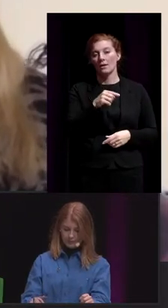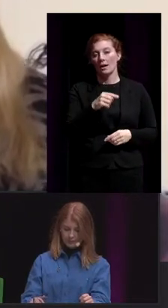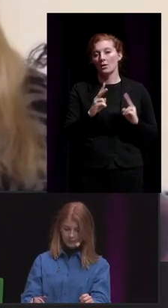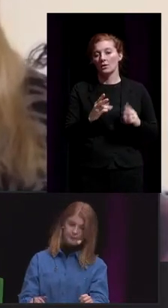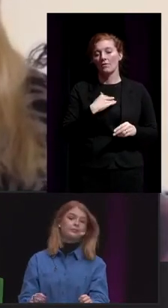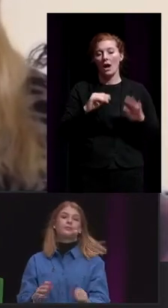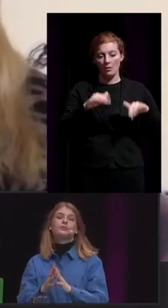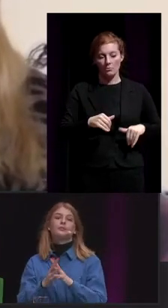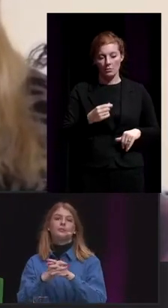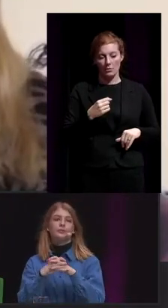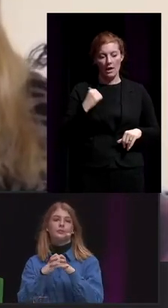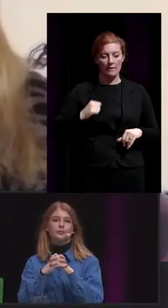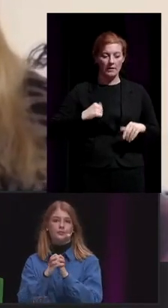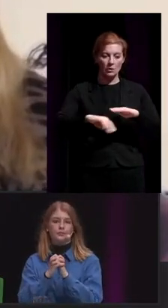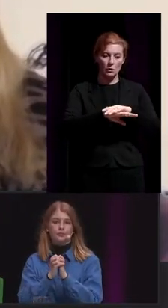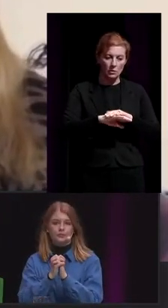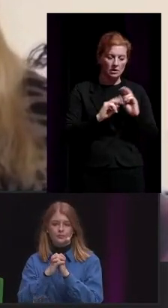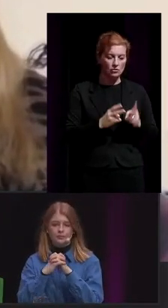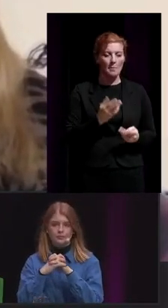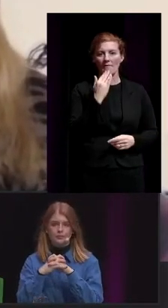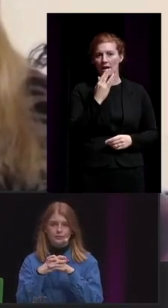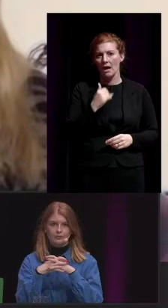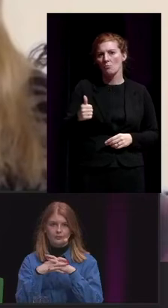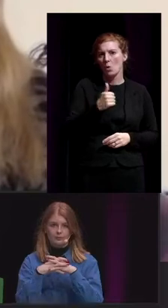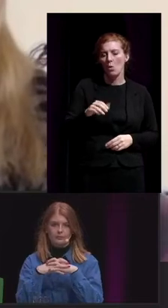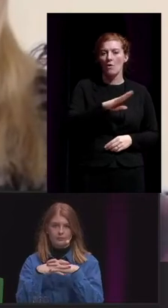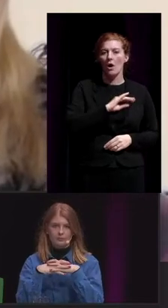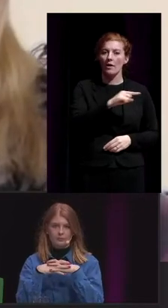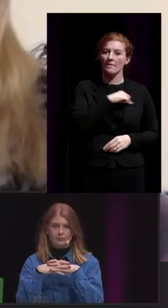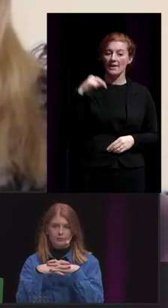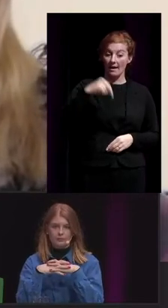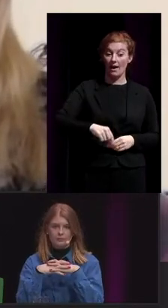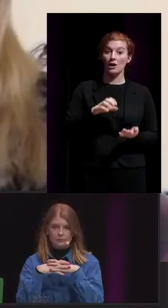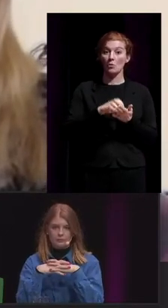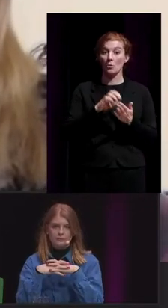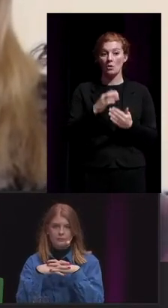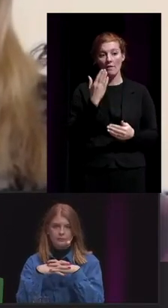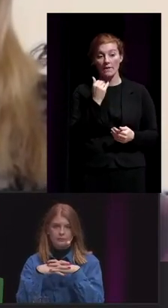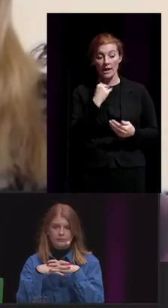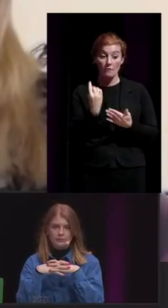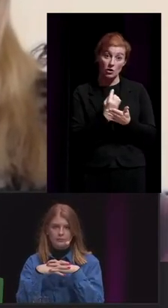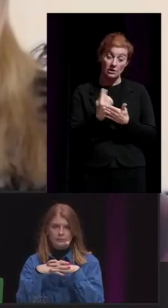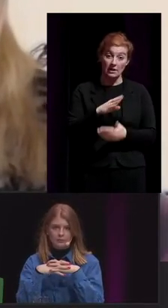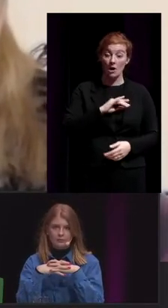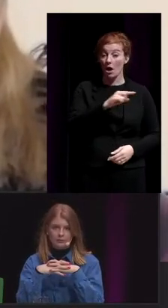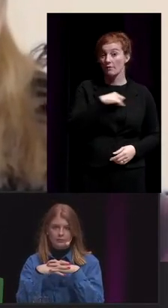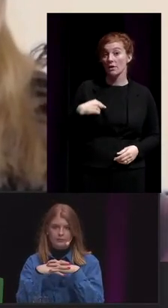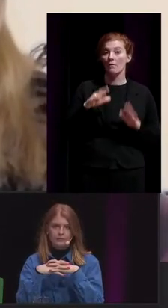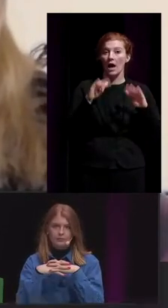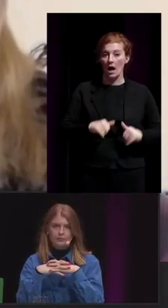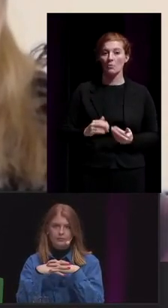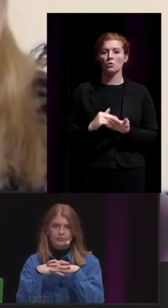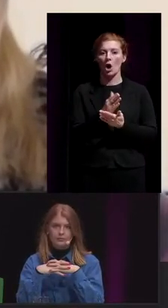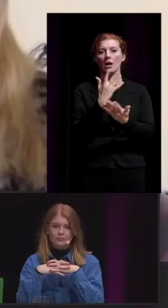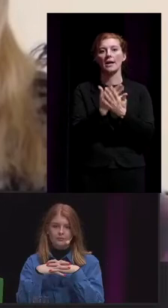utgått ifrån, vad är det för behov som vi har i kommunen? Vilka förutsättningar har vi? Har vi kunskap eller inte? Vi har gjort en kartläggning så. Nej,